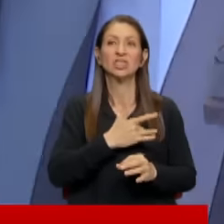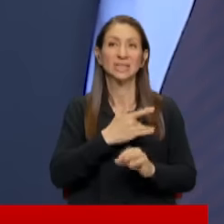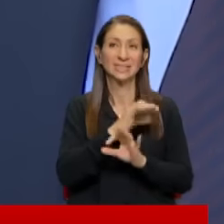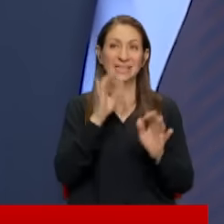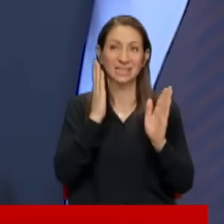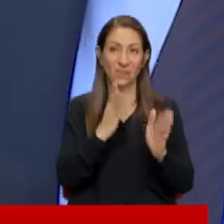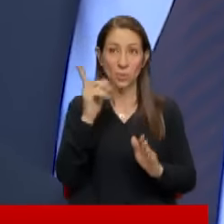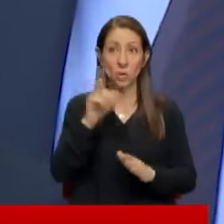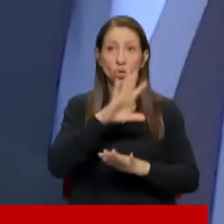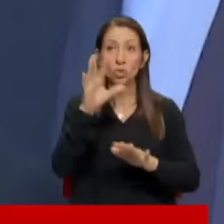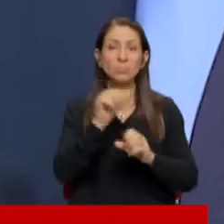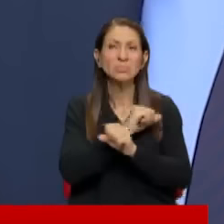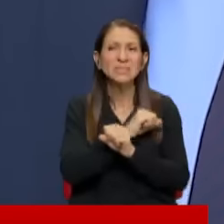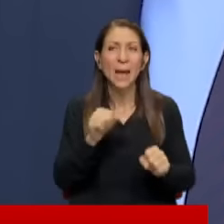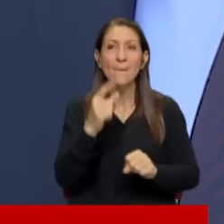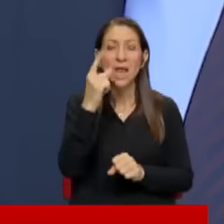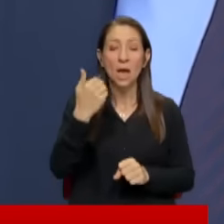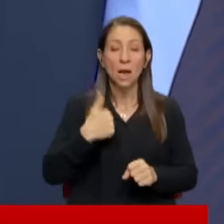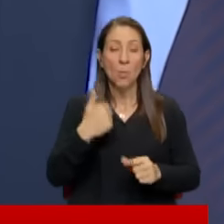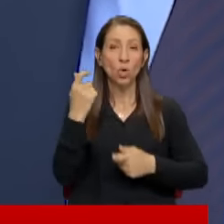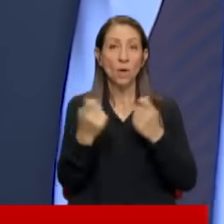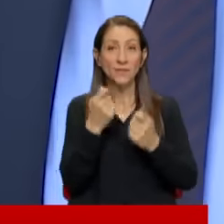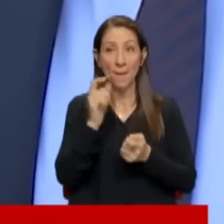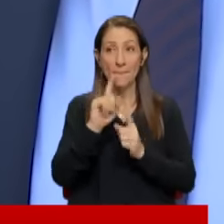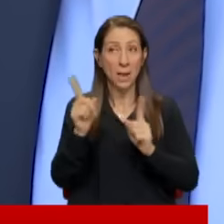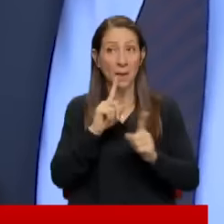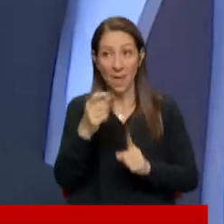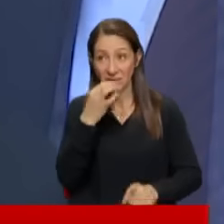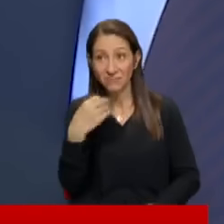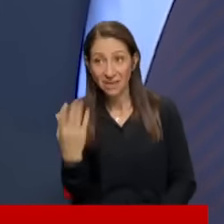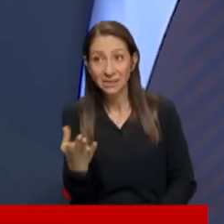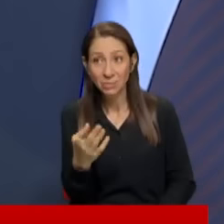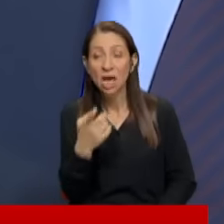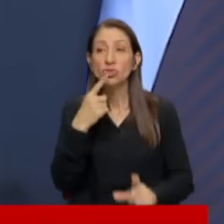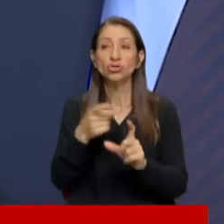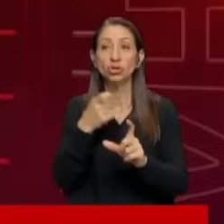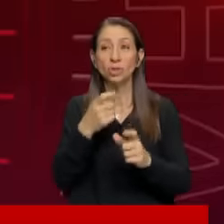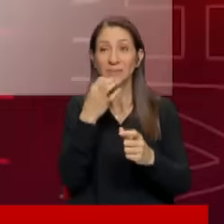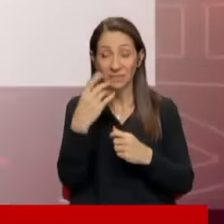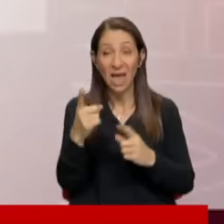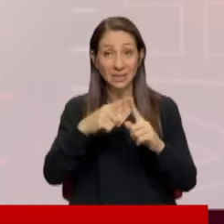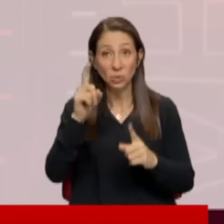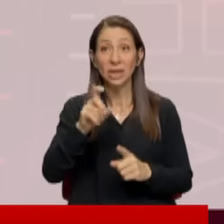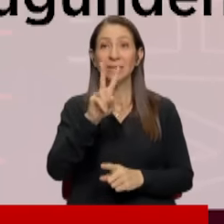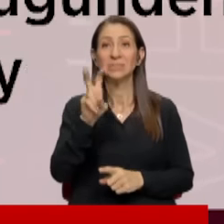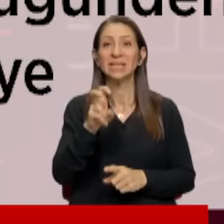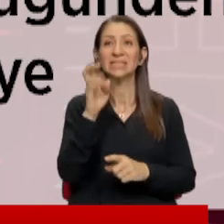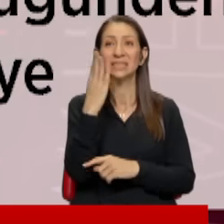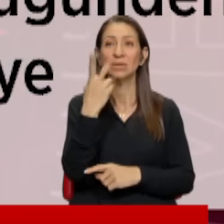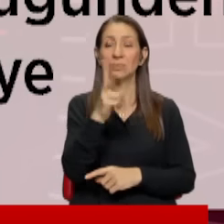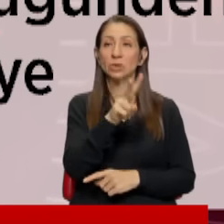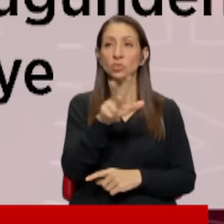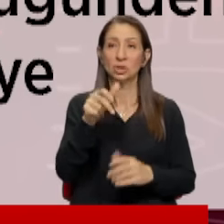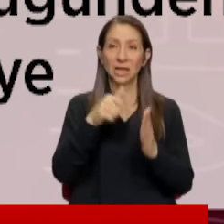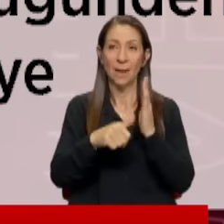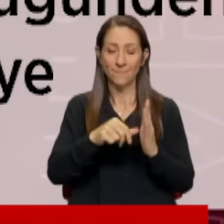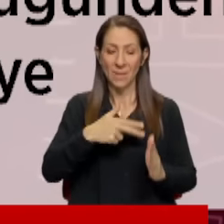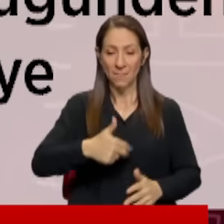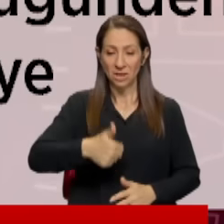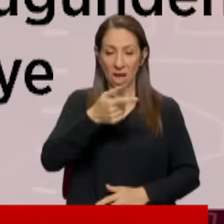yapılıyor. Tüm facialarda. Bir kamu görevlisine yargılama izni verdiniz mi? Hesabını sordunuz mu? 28 Kasım 2023 tarihinde